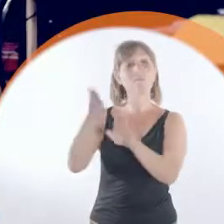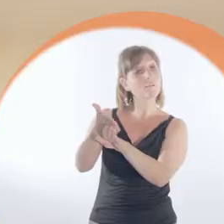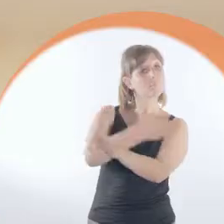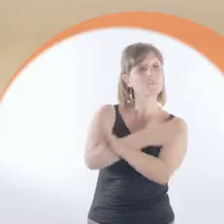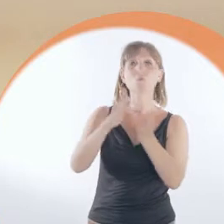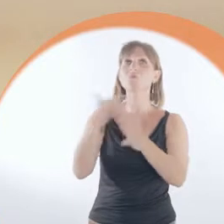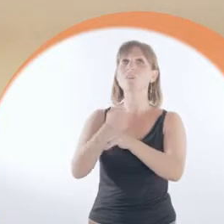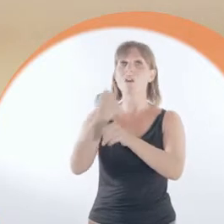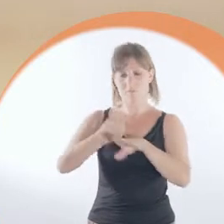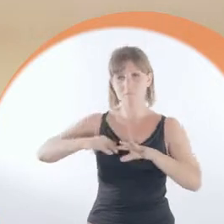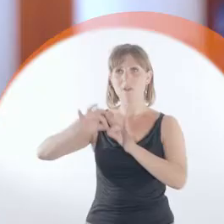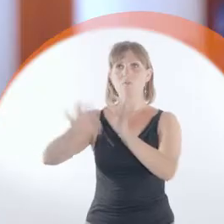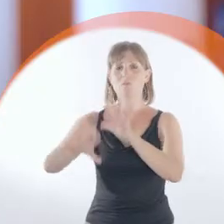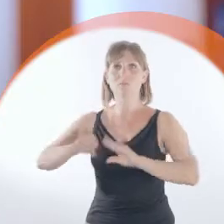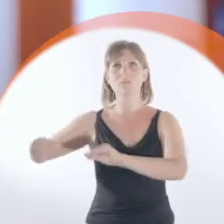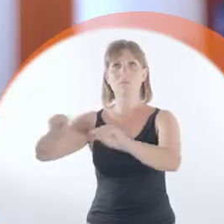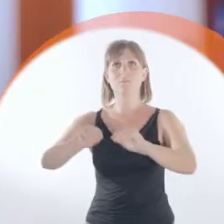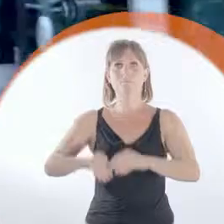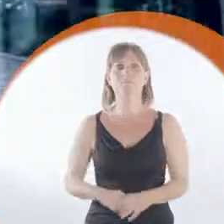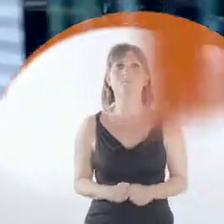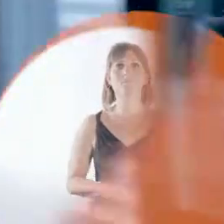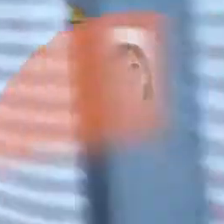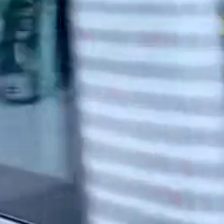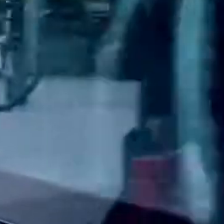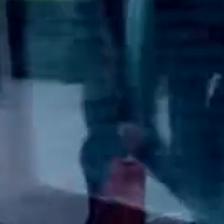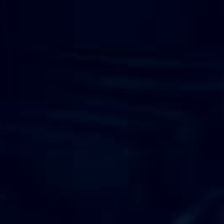les résultats du travail qu'on a mené ensemble.